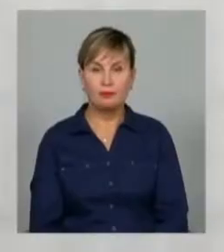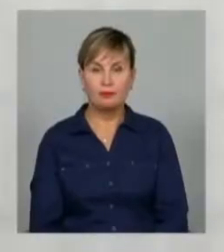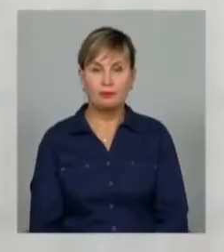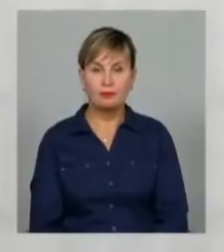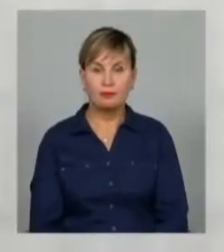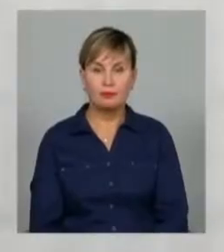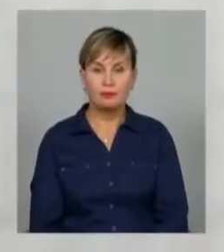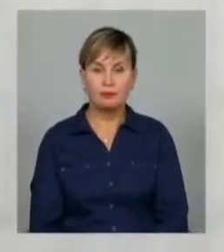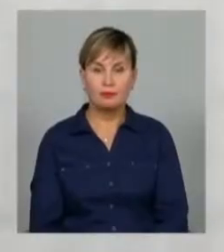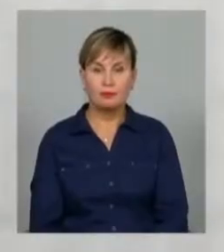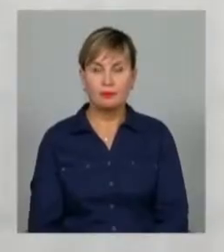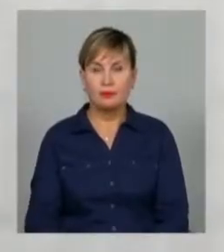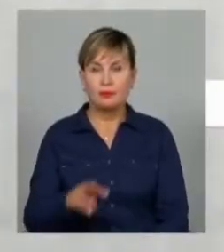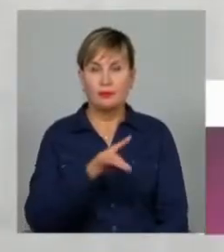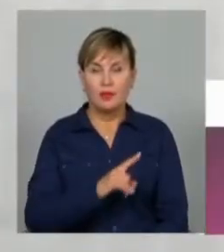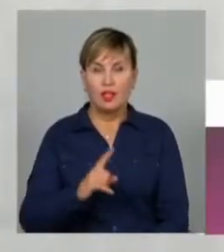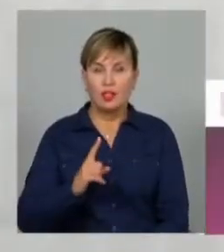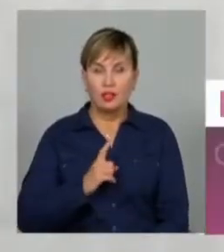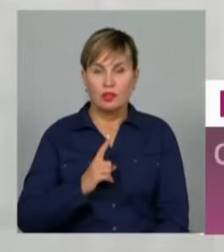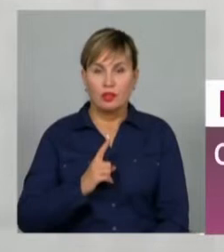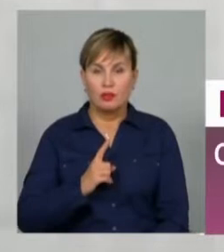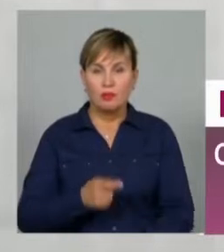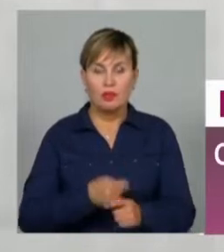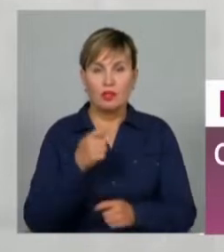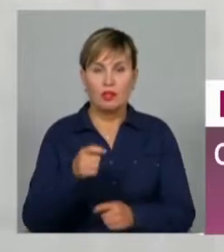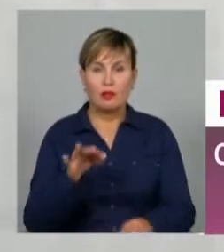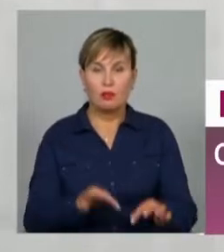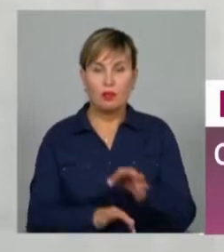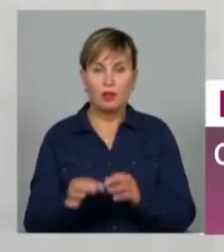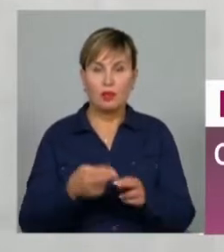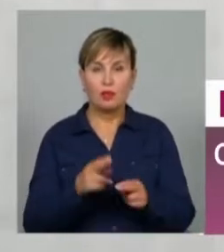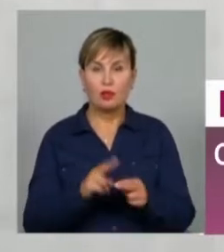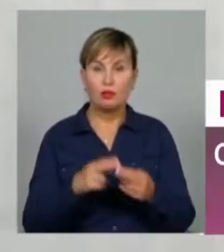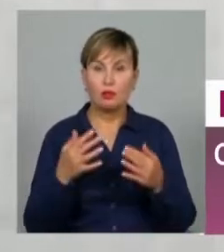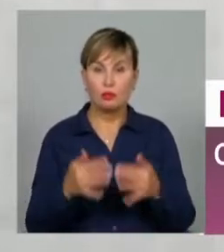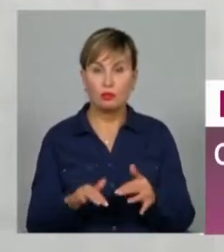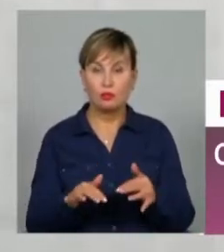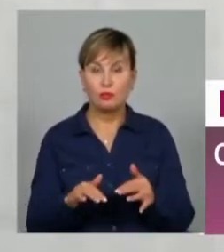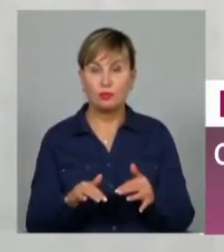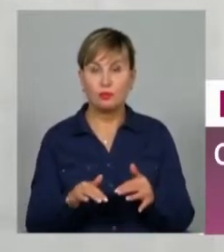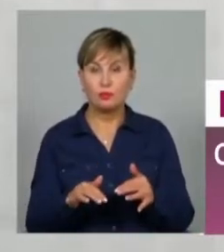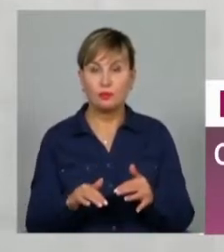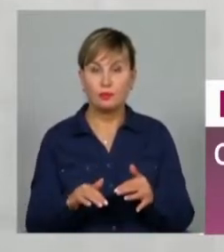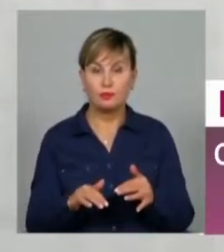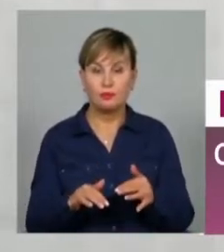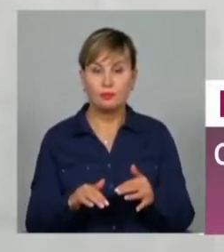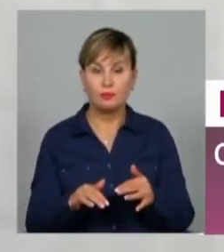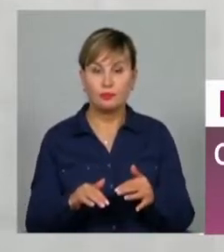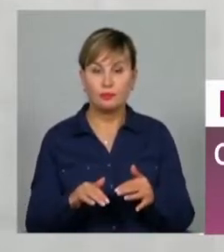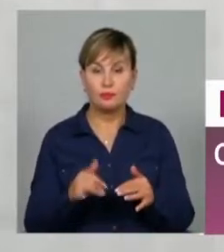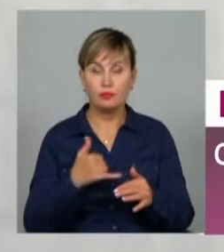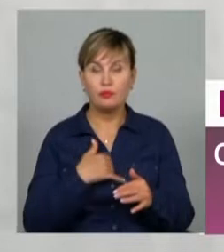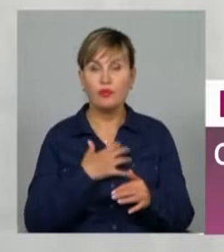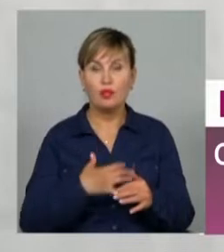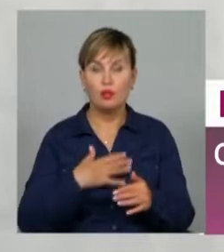Мы ожидаем заявки от проектов, которые уже на стадии MVP, да, и у нас в приоритете